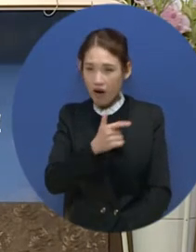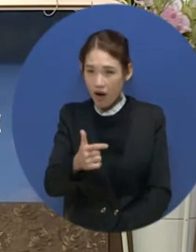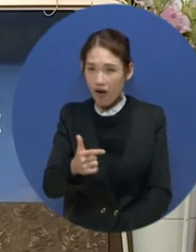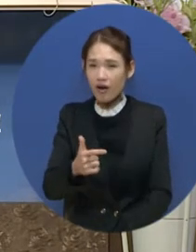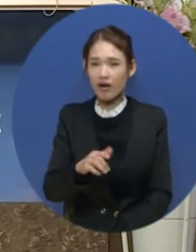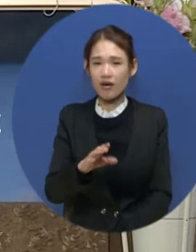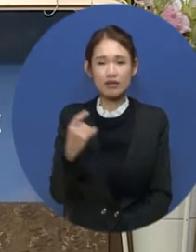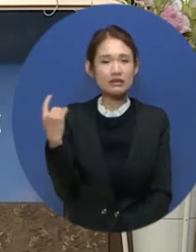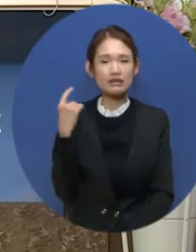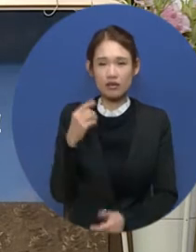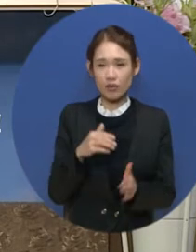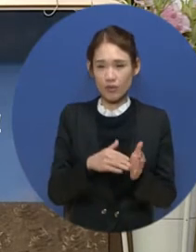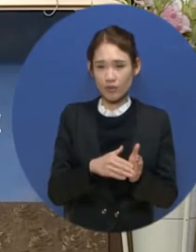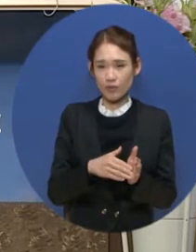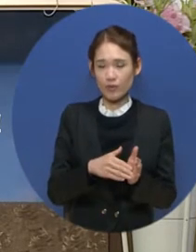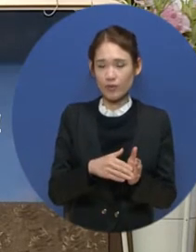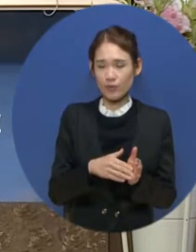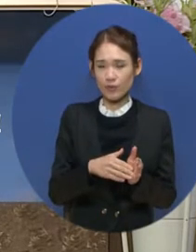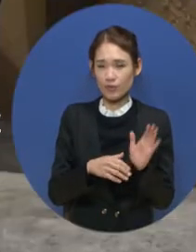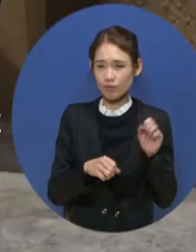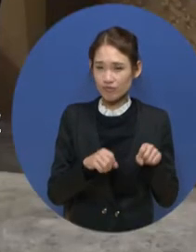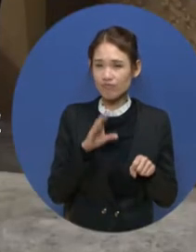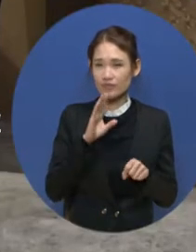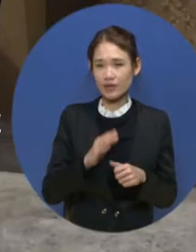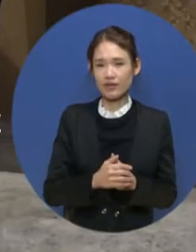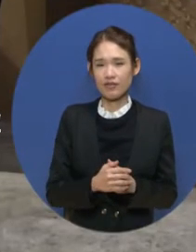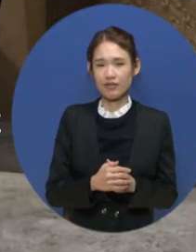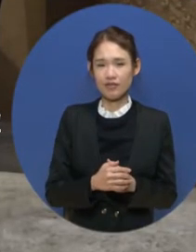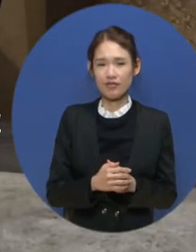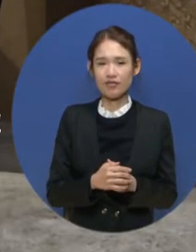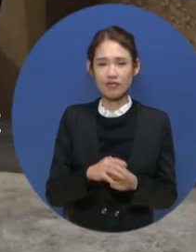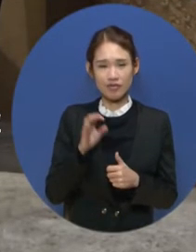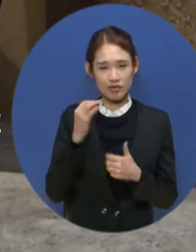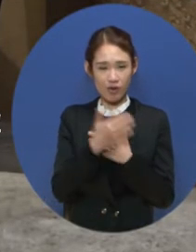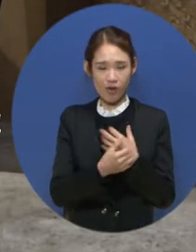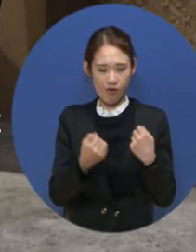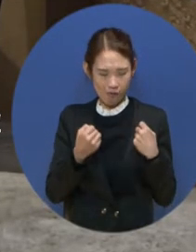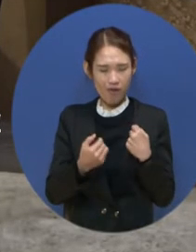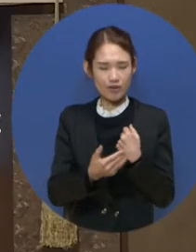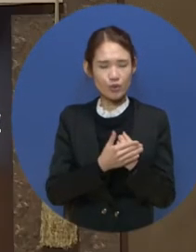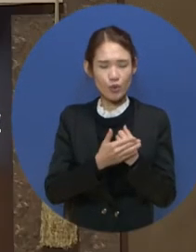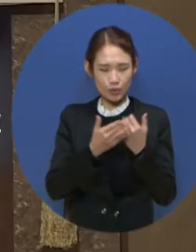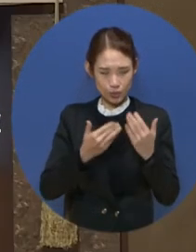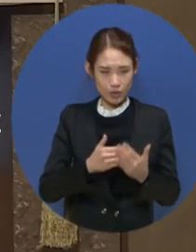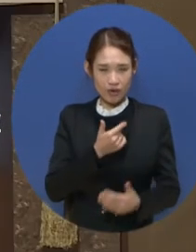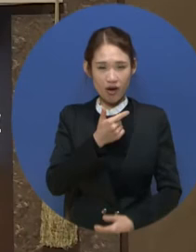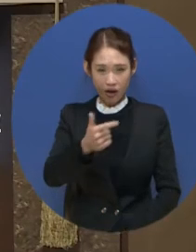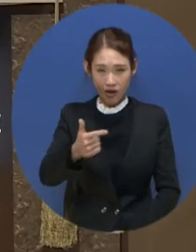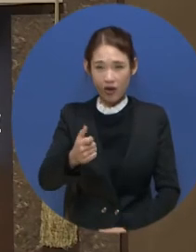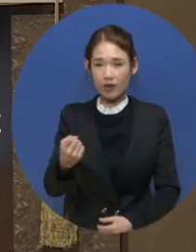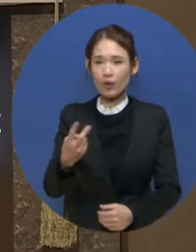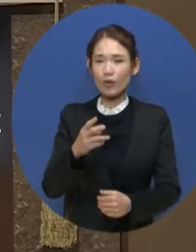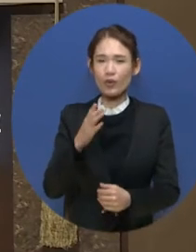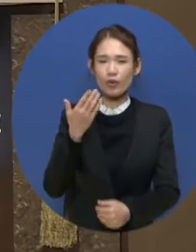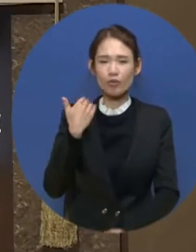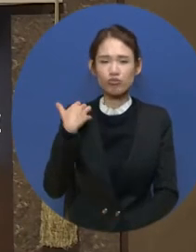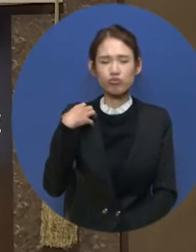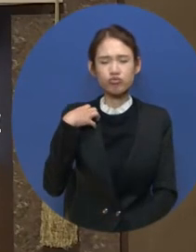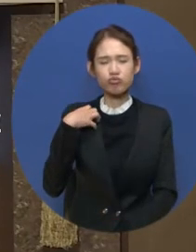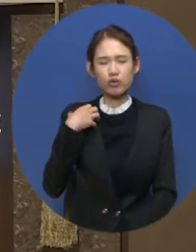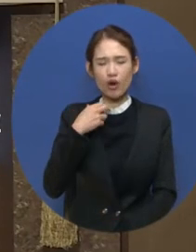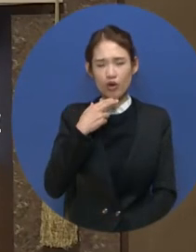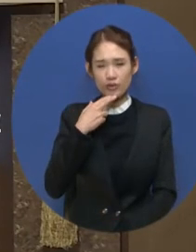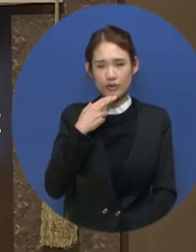크다고 들어있었던 것 같거든요 그렇죠 이게 이제 보면 건강에도 도움을 주고 아 몸에 무리가